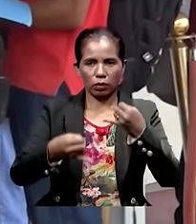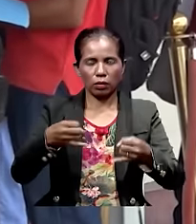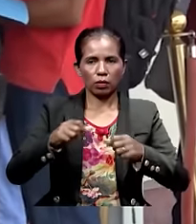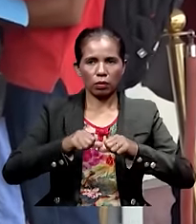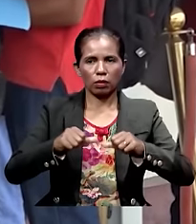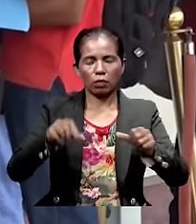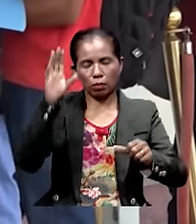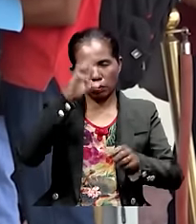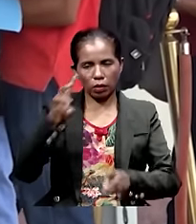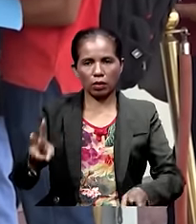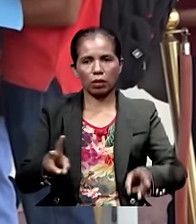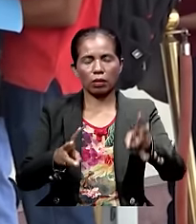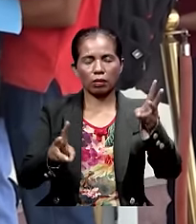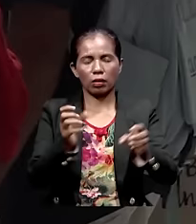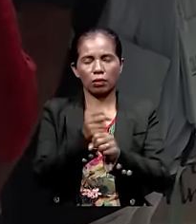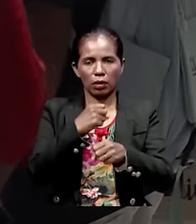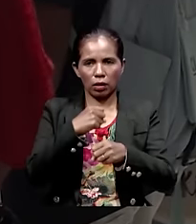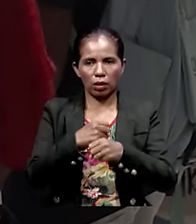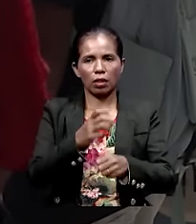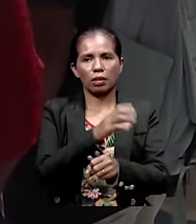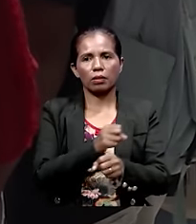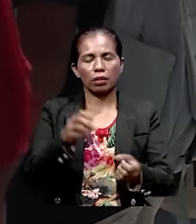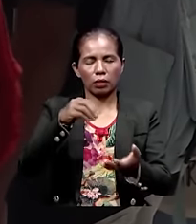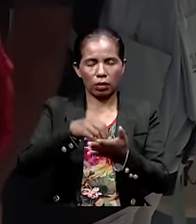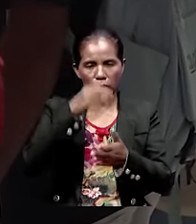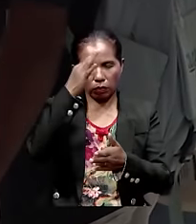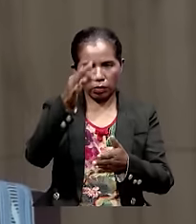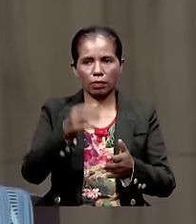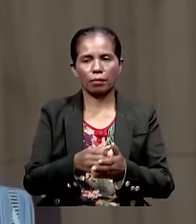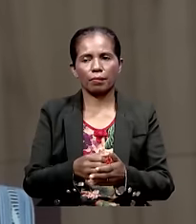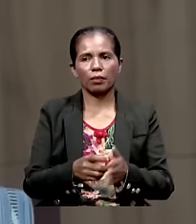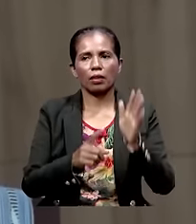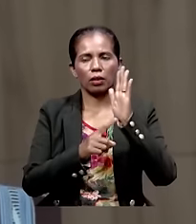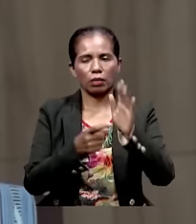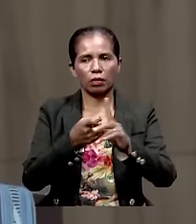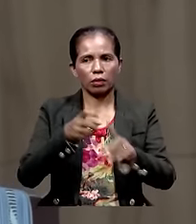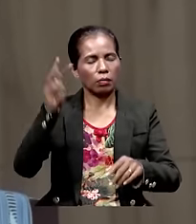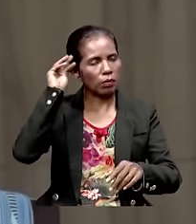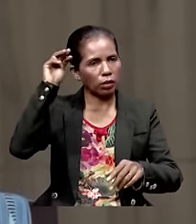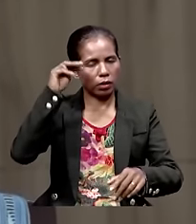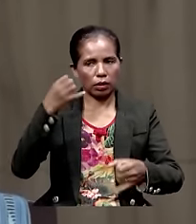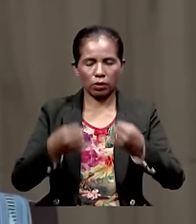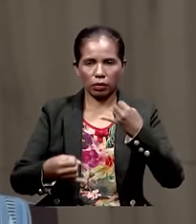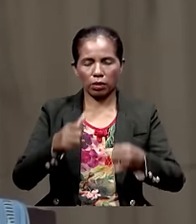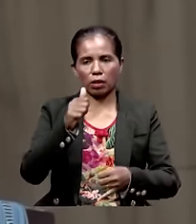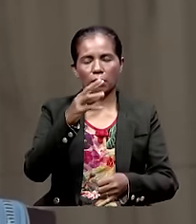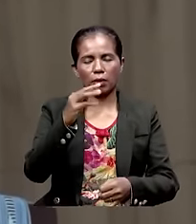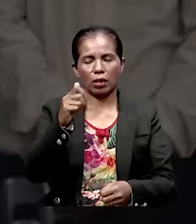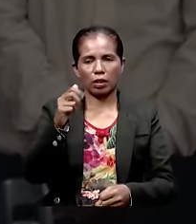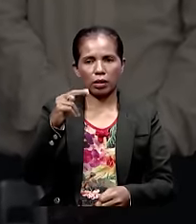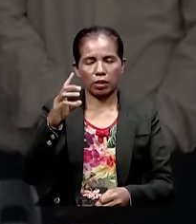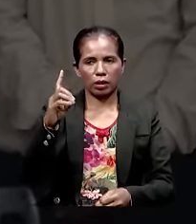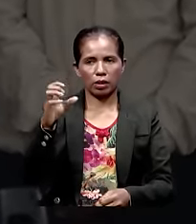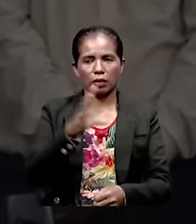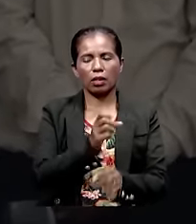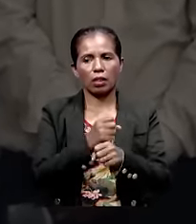continua buka dalang atu halo akizasaun atu bele garante in futurum. Lia hirak ne hatou husi Ministro da Justiça Amandio de Sá Benevides